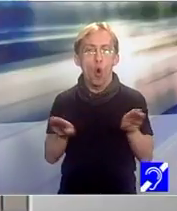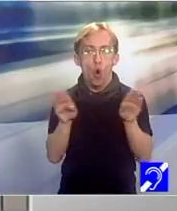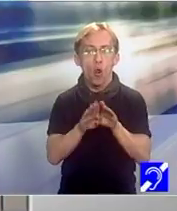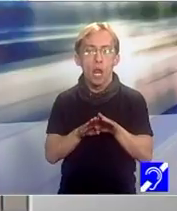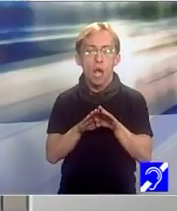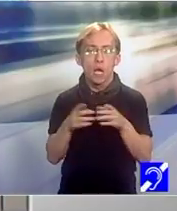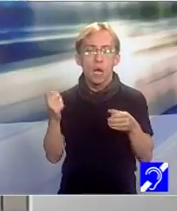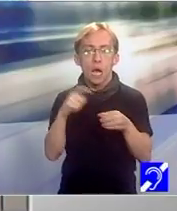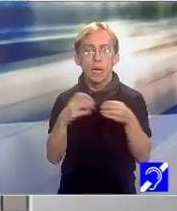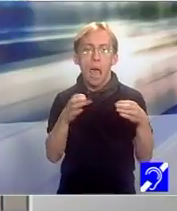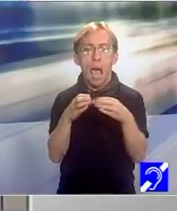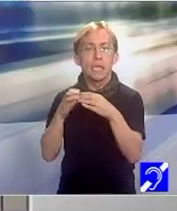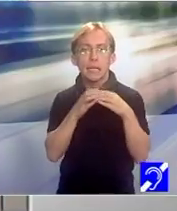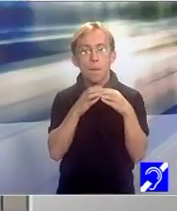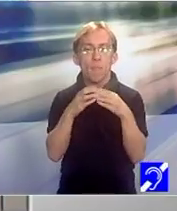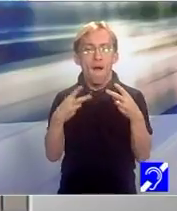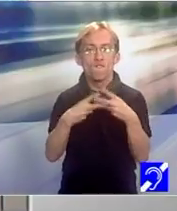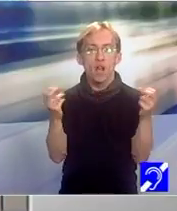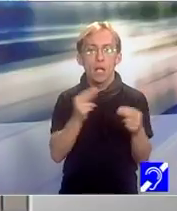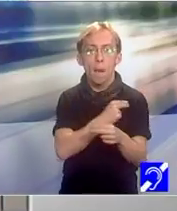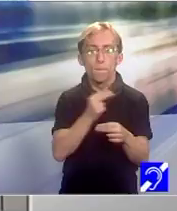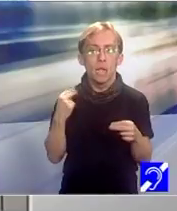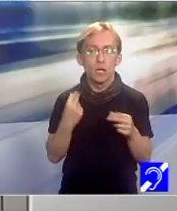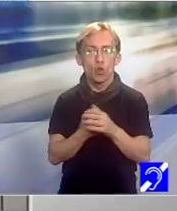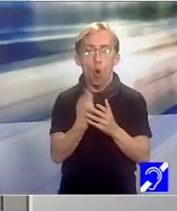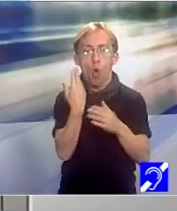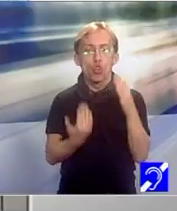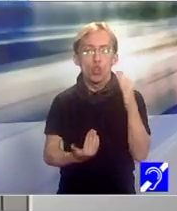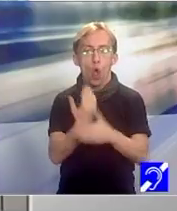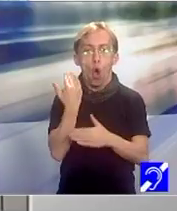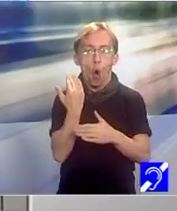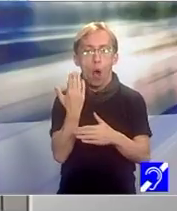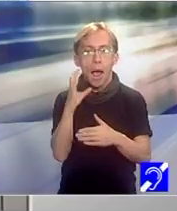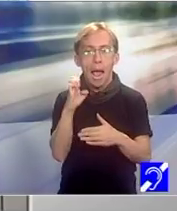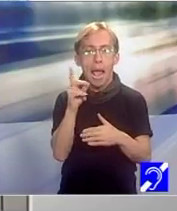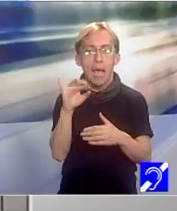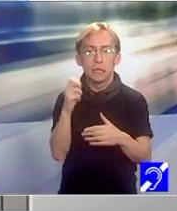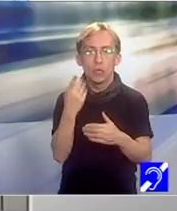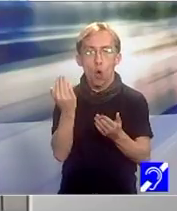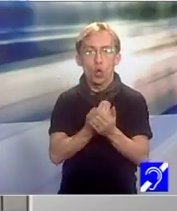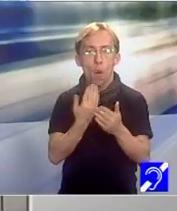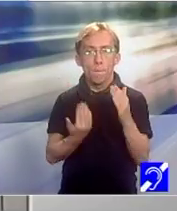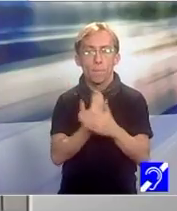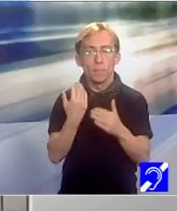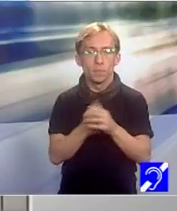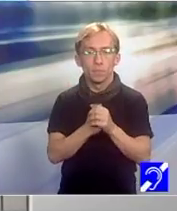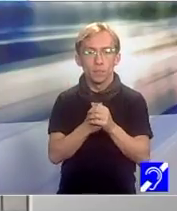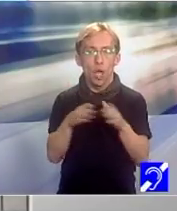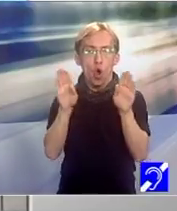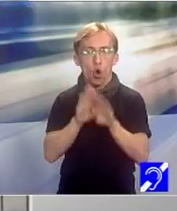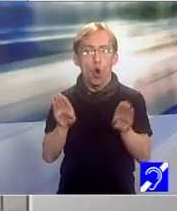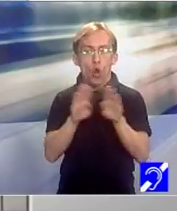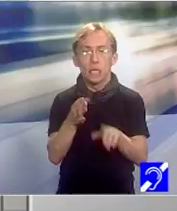Fără Prejudecăți, este voice-over-ul emisiunii. Săptămâna viitoare, într-o nouă ediție, veți afla povestea extraordinară. Între timp, colegii de la știri mi-au transmis și